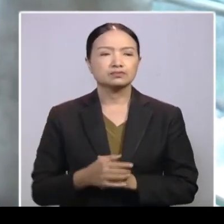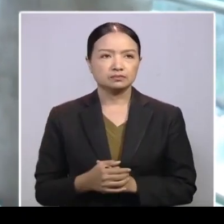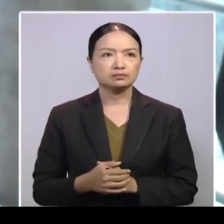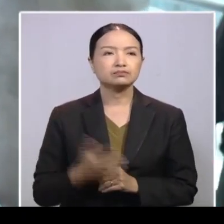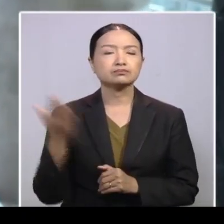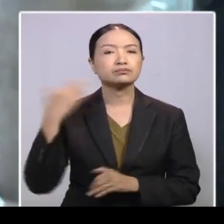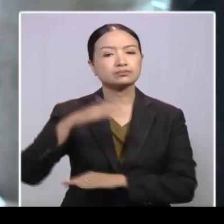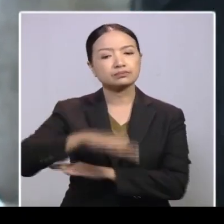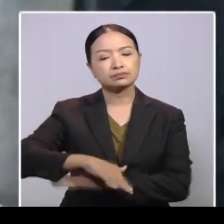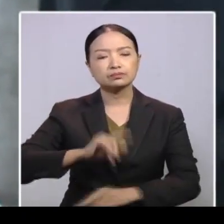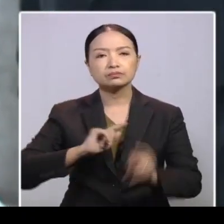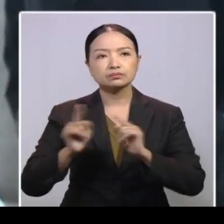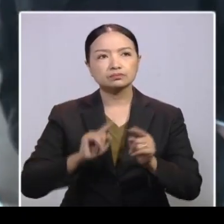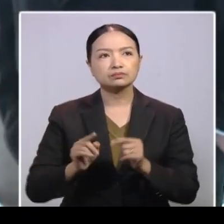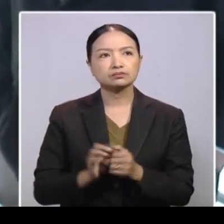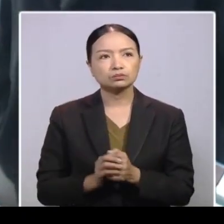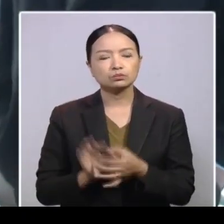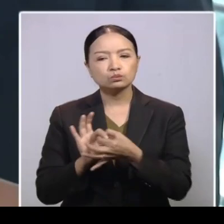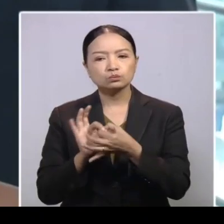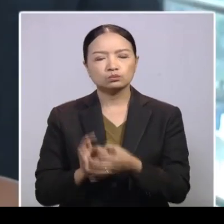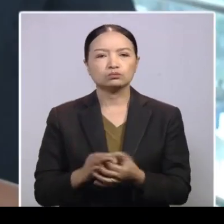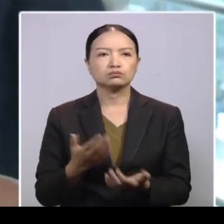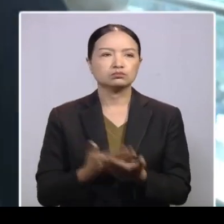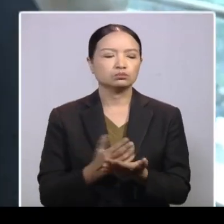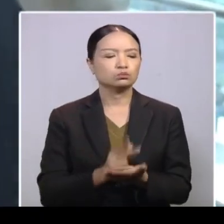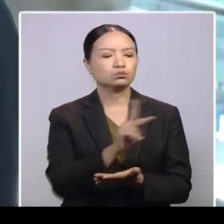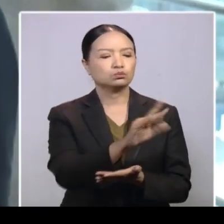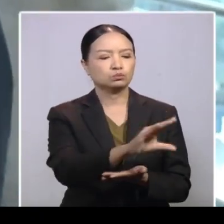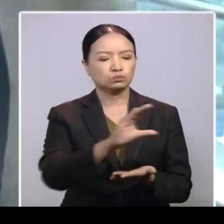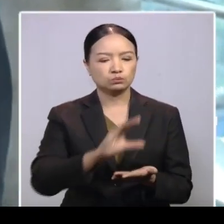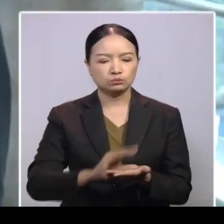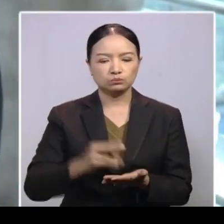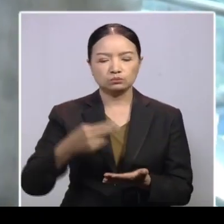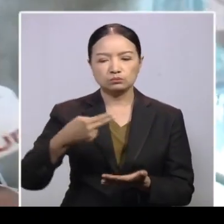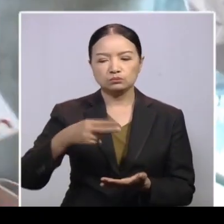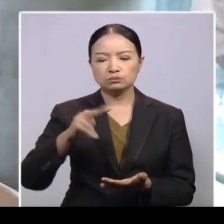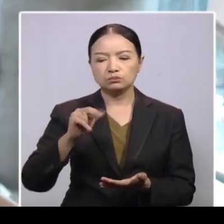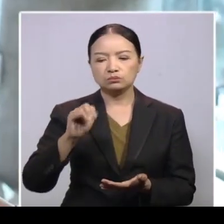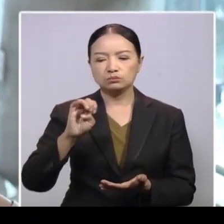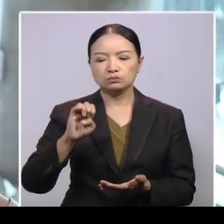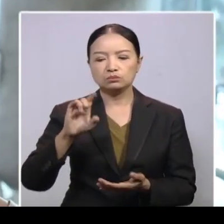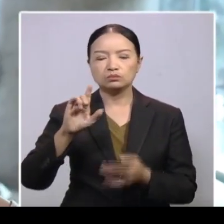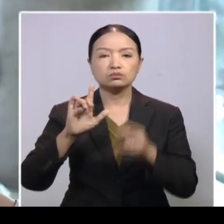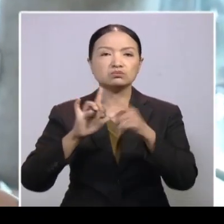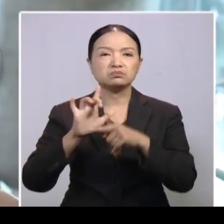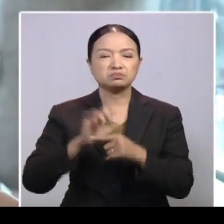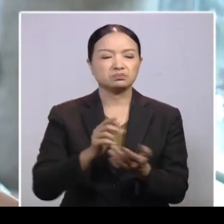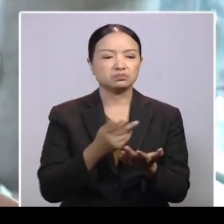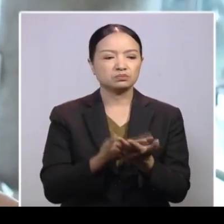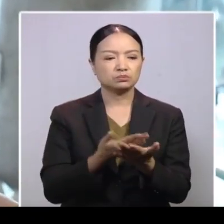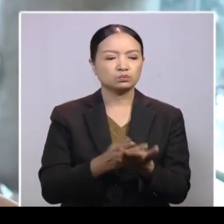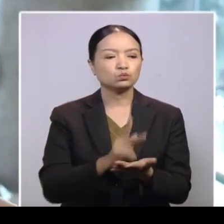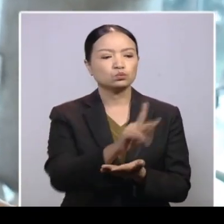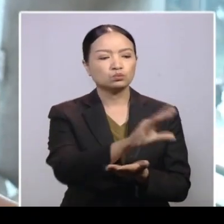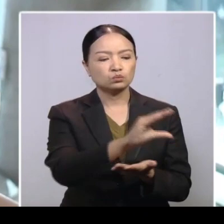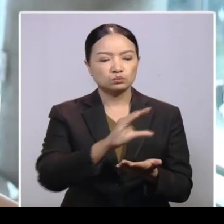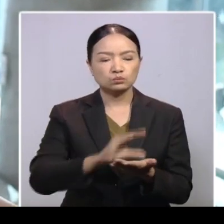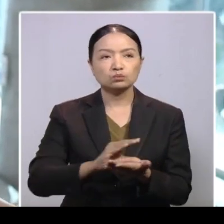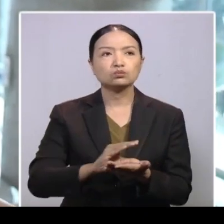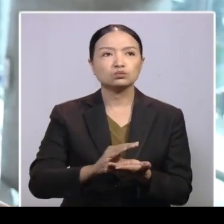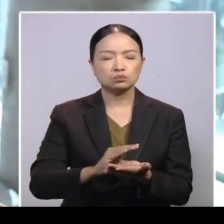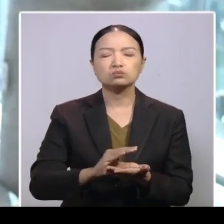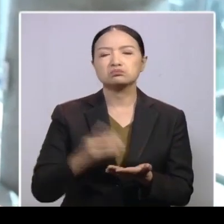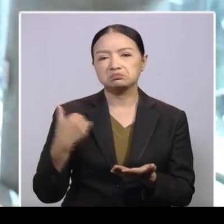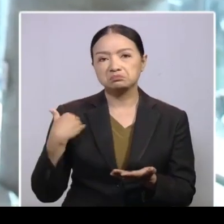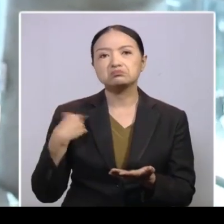มก็คุยล่าสุดก็กังวลเรื่องหนี้สินผมก็เลยบอกว่างั้นให้กลับมาก่อนมาตั้งหลักก่อนก็เตรียมรับขวัญ